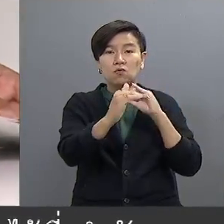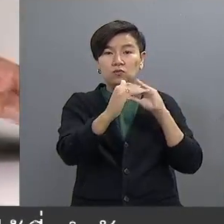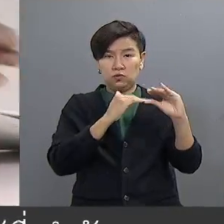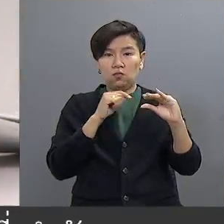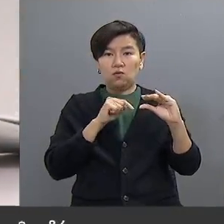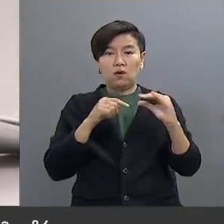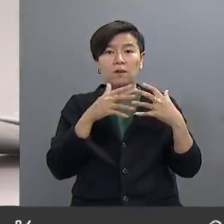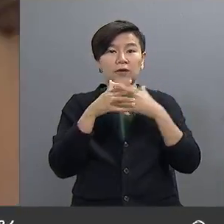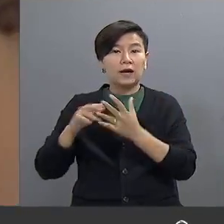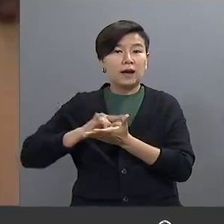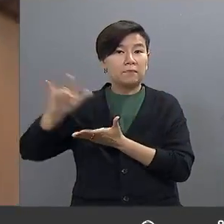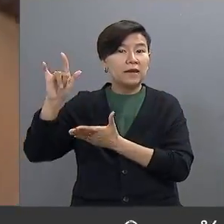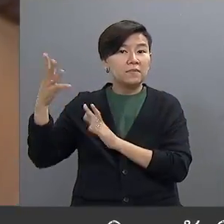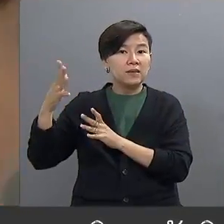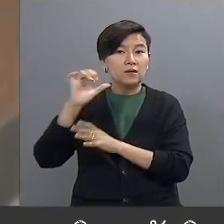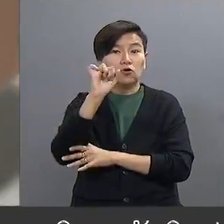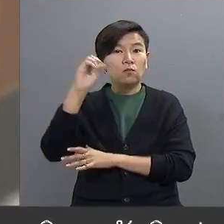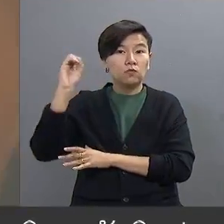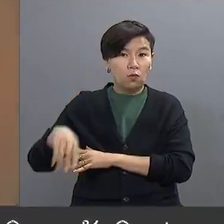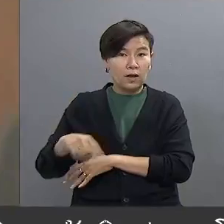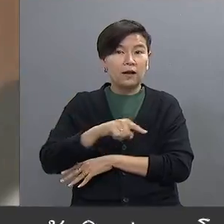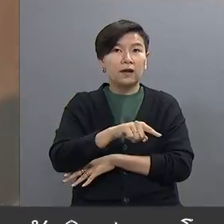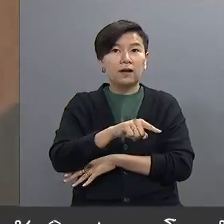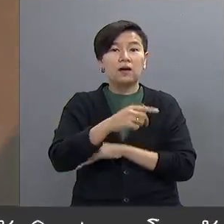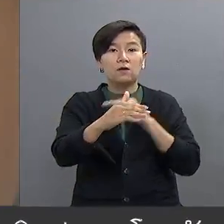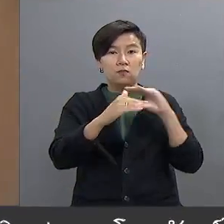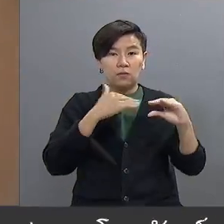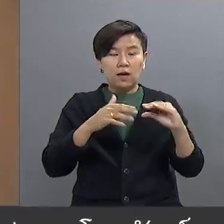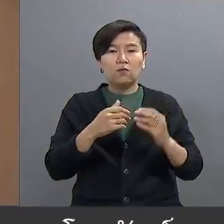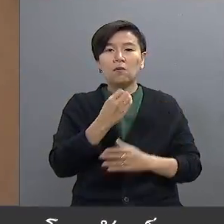าเหมือนกับไม่ผ่านขั้นตอนเนี่ยนะบอกว่าเดี๋ยวจะคืนเงินเต็มจ